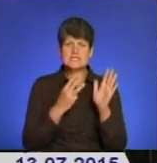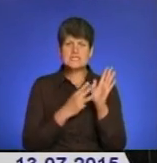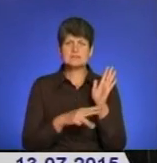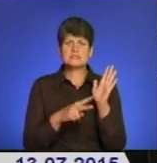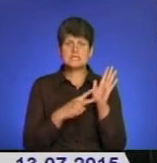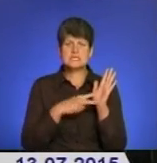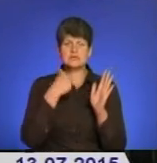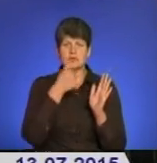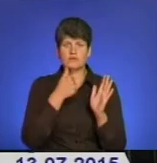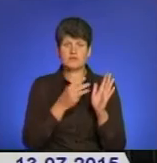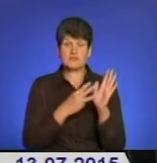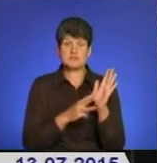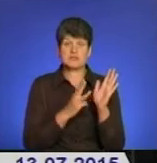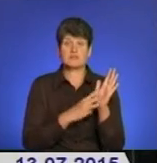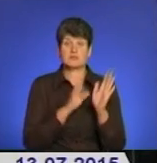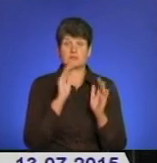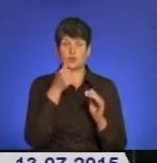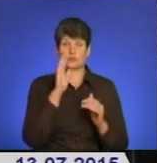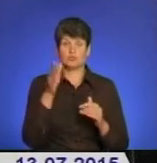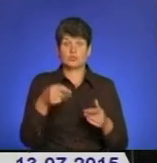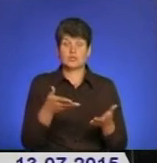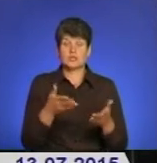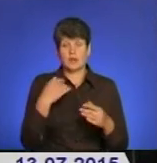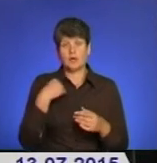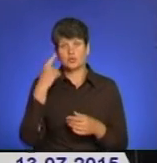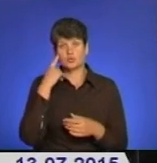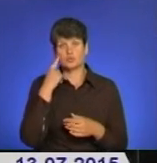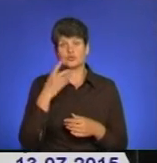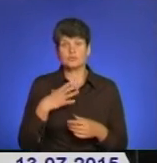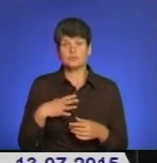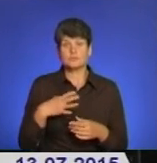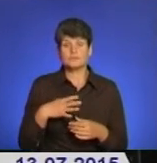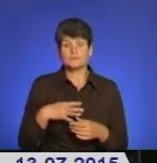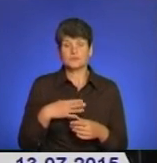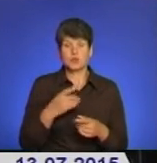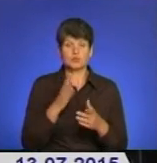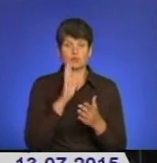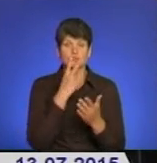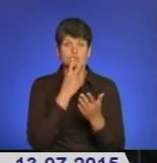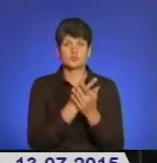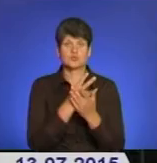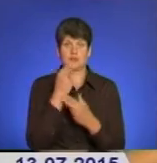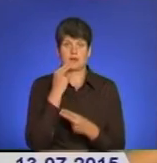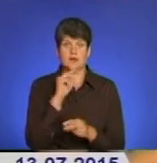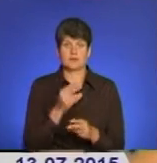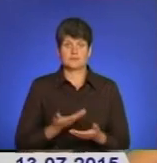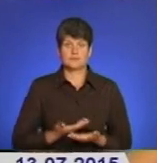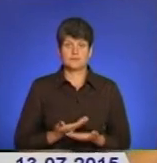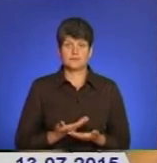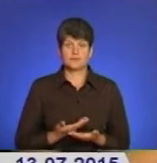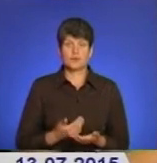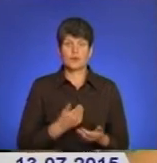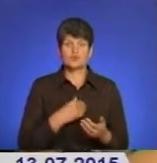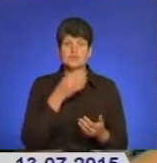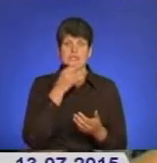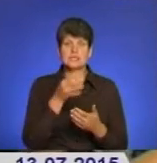87 років, 88 рік мені. Я думаю, що так і ще. Дочекаюся чогось кращого. І хочу виразити надію,